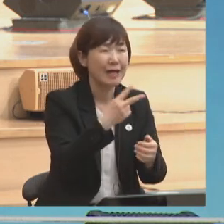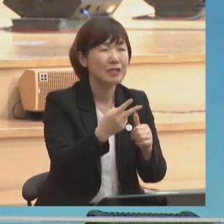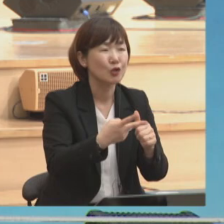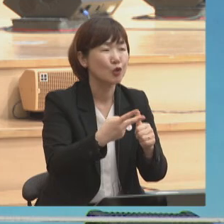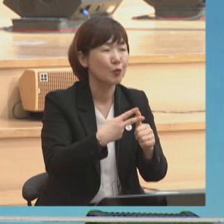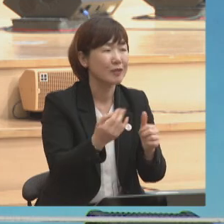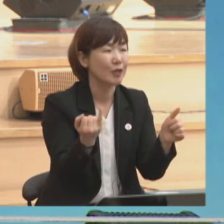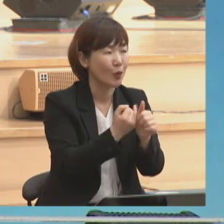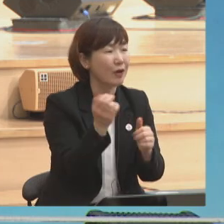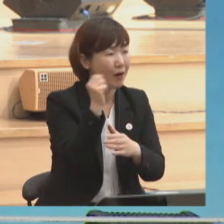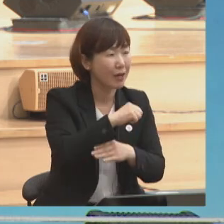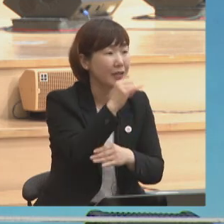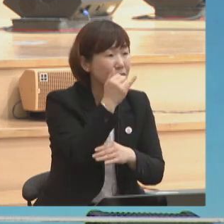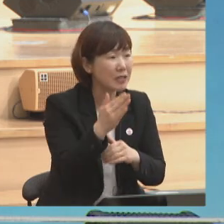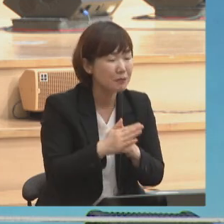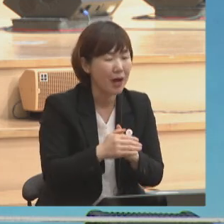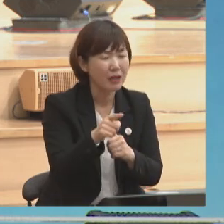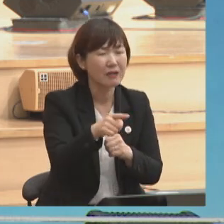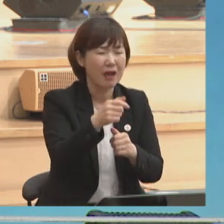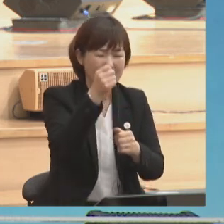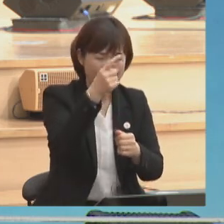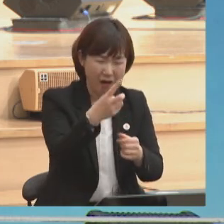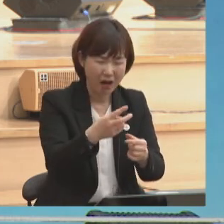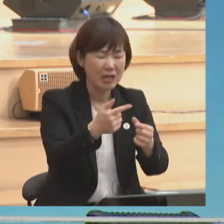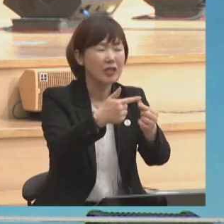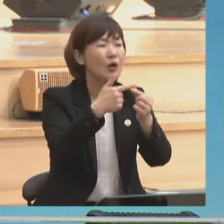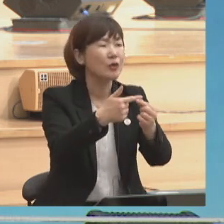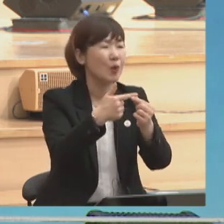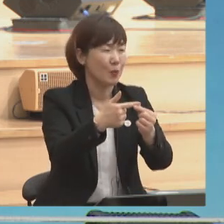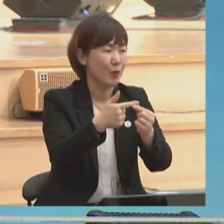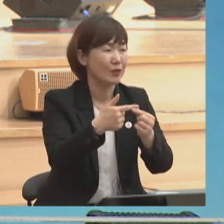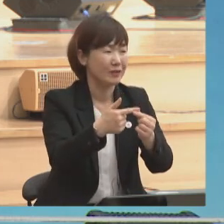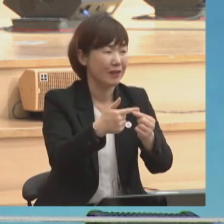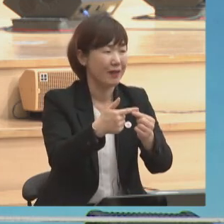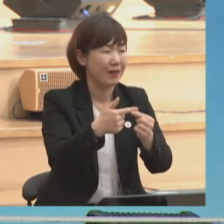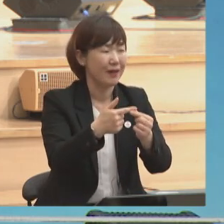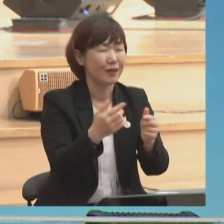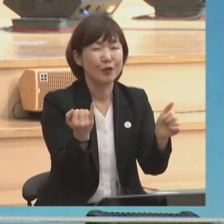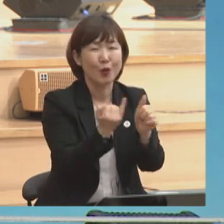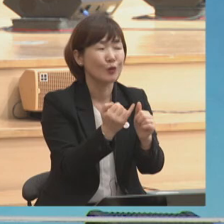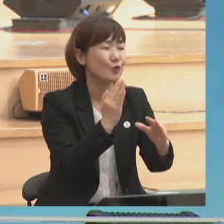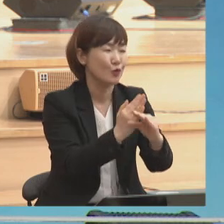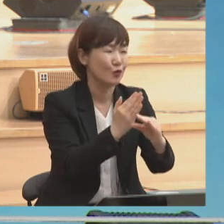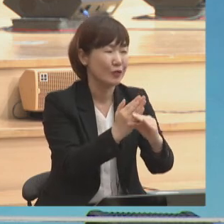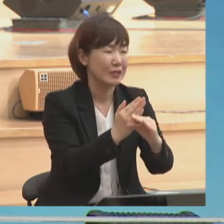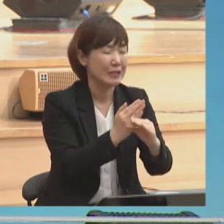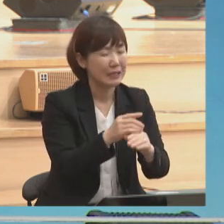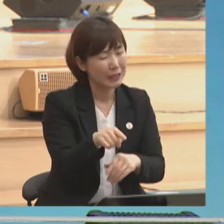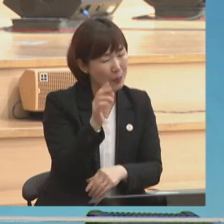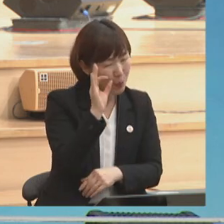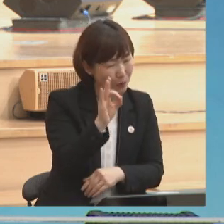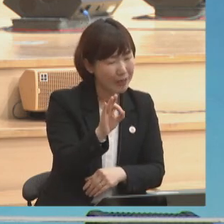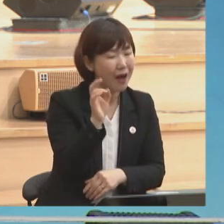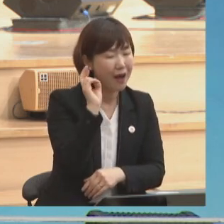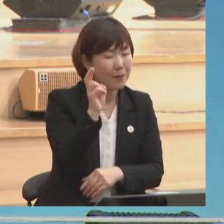정도는, 이 정도다 그러면 이 여인은 틀림없이 그 동네에 뭐예요? 창녀.